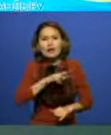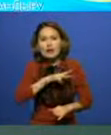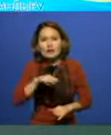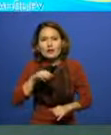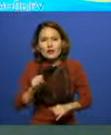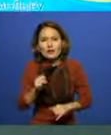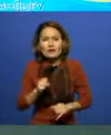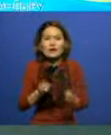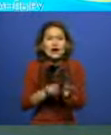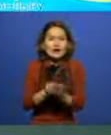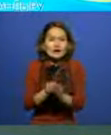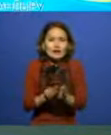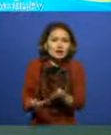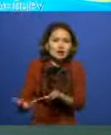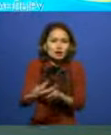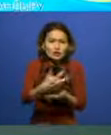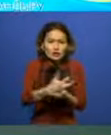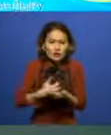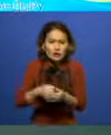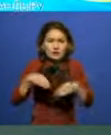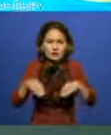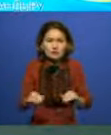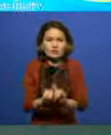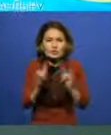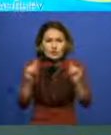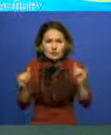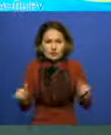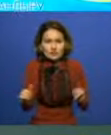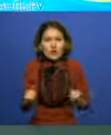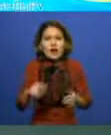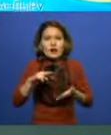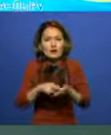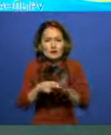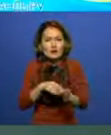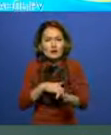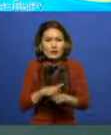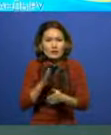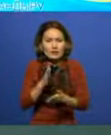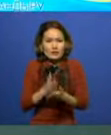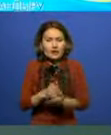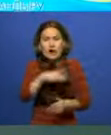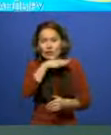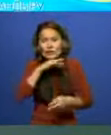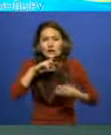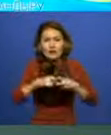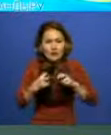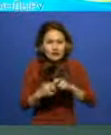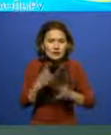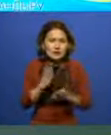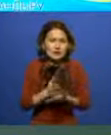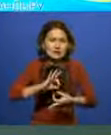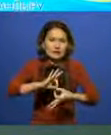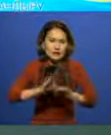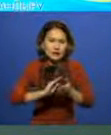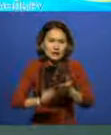миллион тоннаға жуық қияр жиналыпты. Ендігі мақсат өндіріс көлемін арттыру. Дегенмен оған қол байлау болып отырған мәселе де жоқ емес.